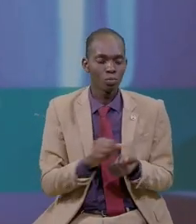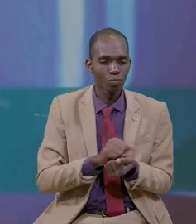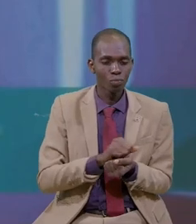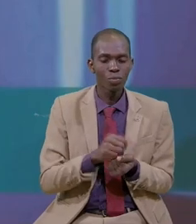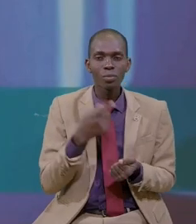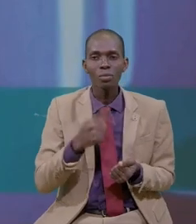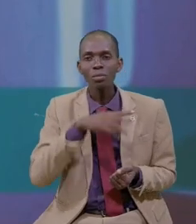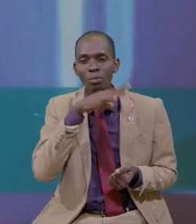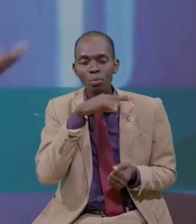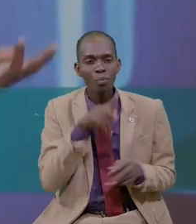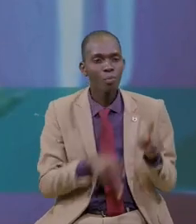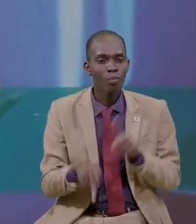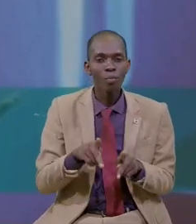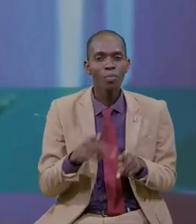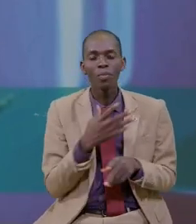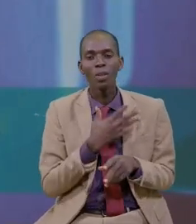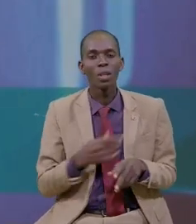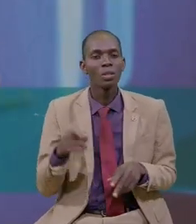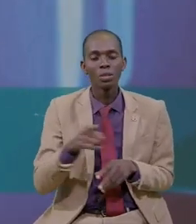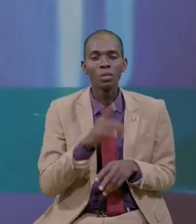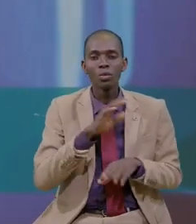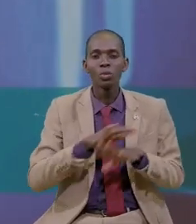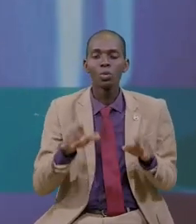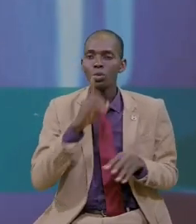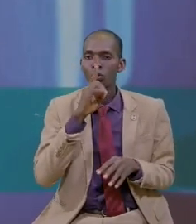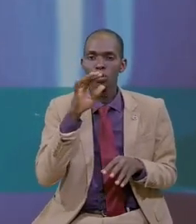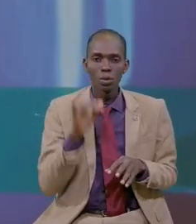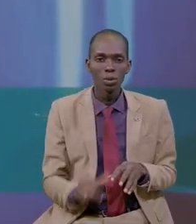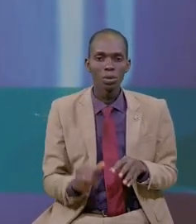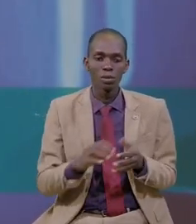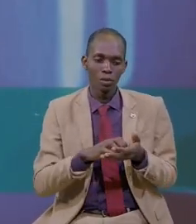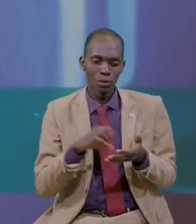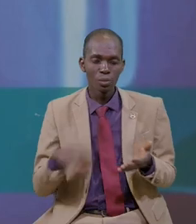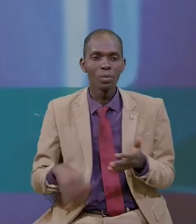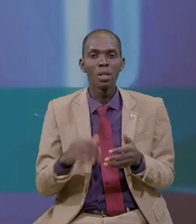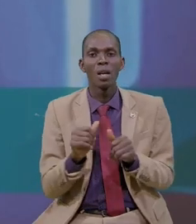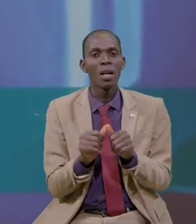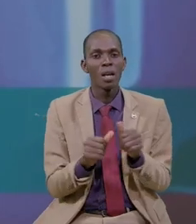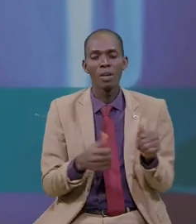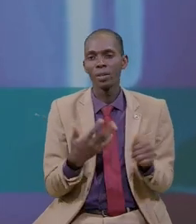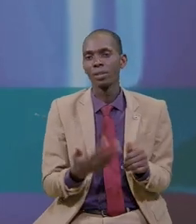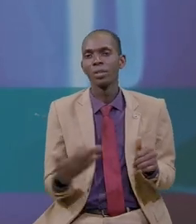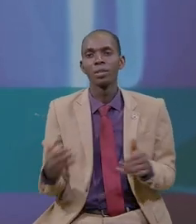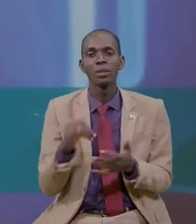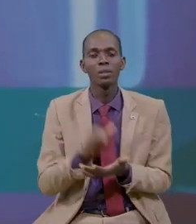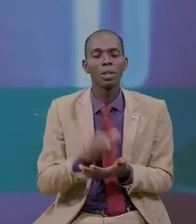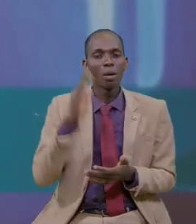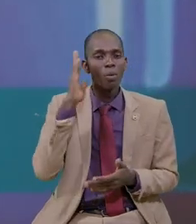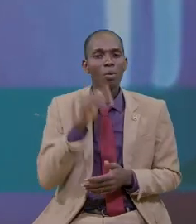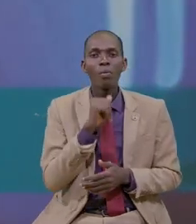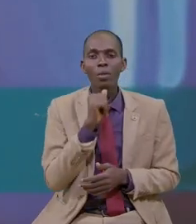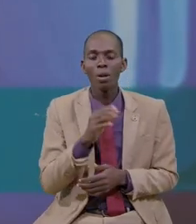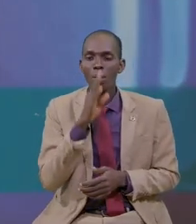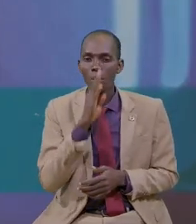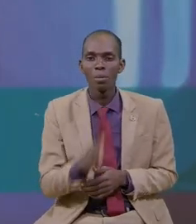sales. Et ils ne creusent pas pour arracher tout ce qui ne va